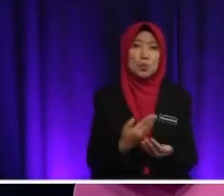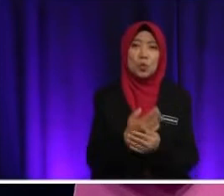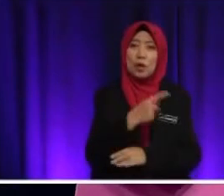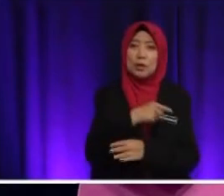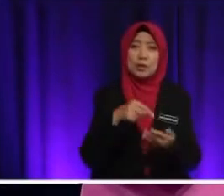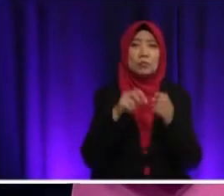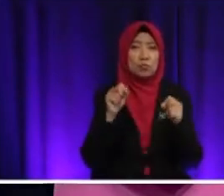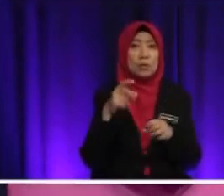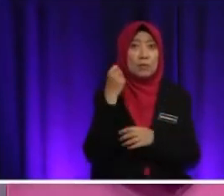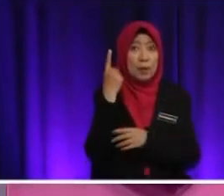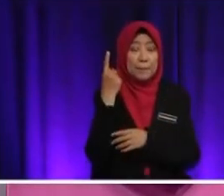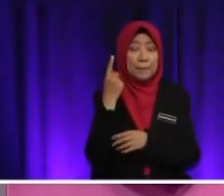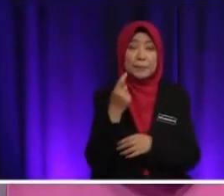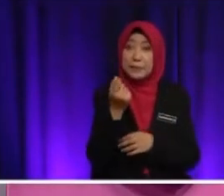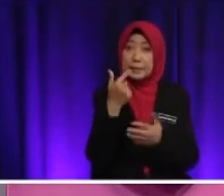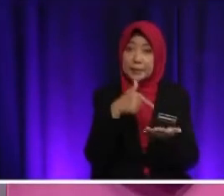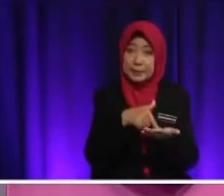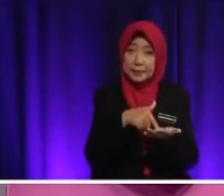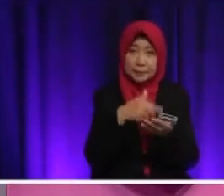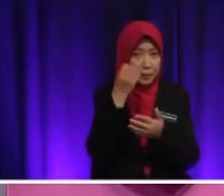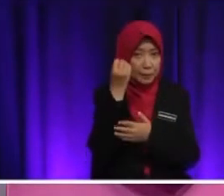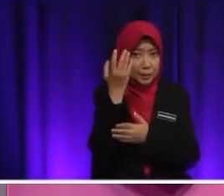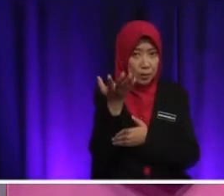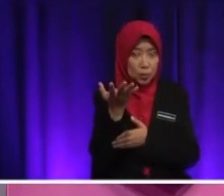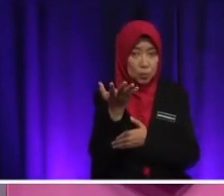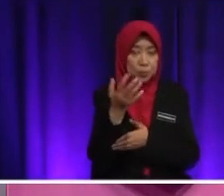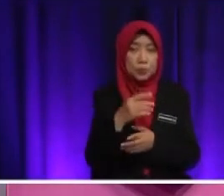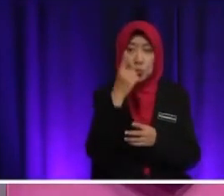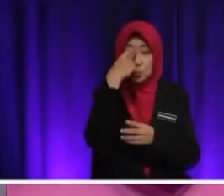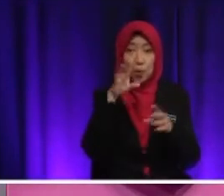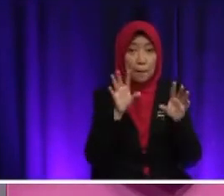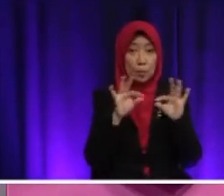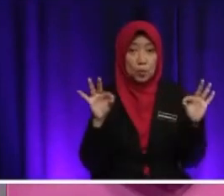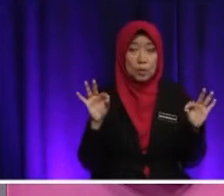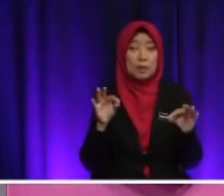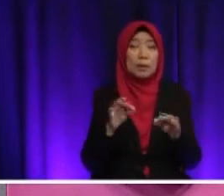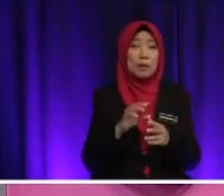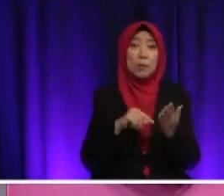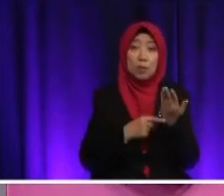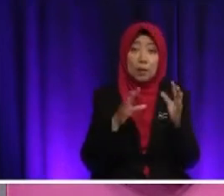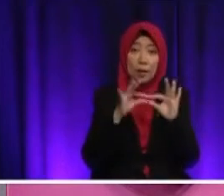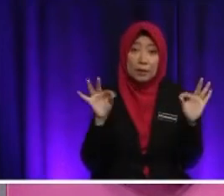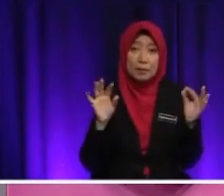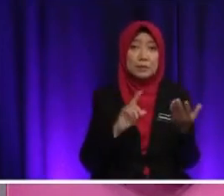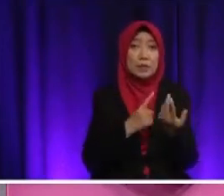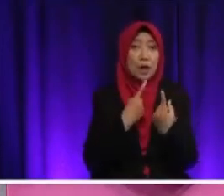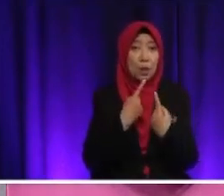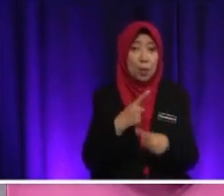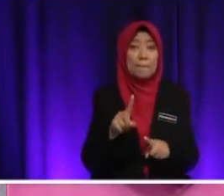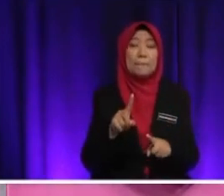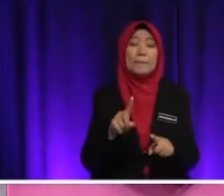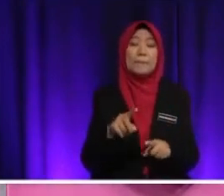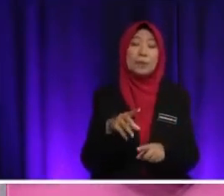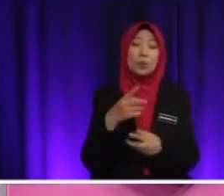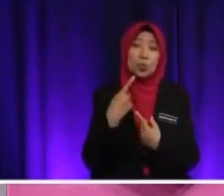boleh faham lah. Okey, sedikit saya nak bagi sedikit tips. Untuk memulakan ayat, untuk menjawab soalan pengajaran ayat ini, mulakanlah dengan